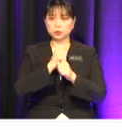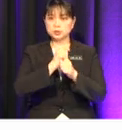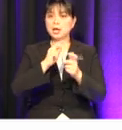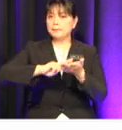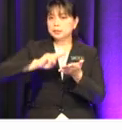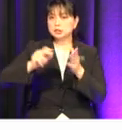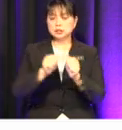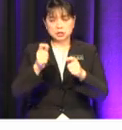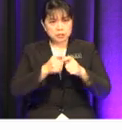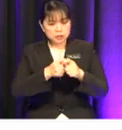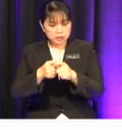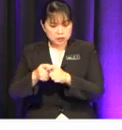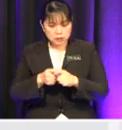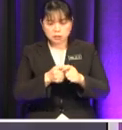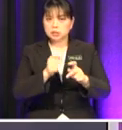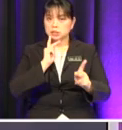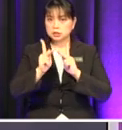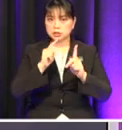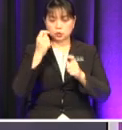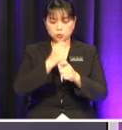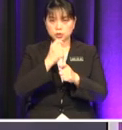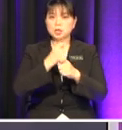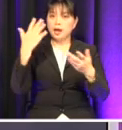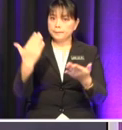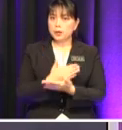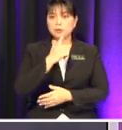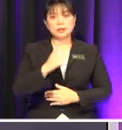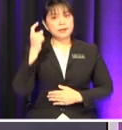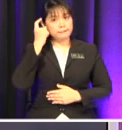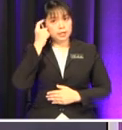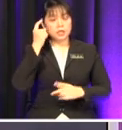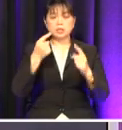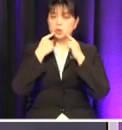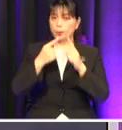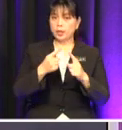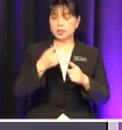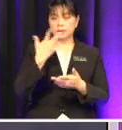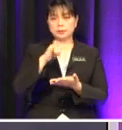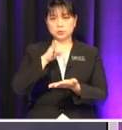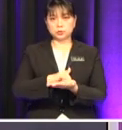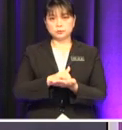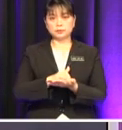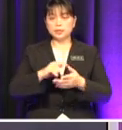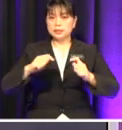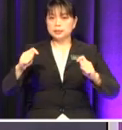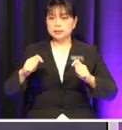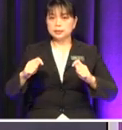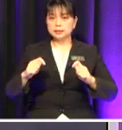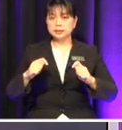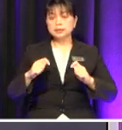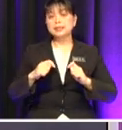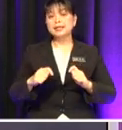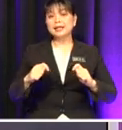teliti kata tugas dan kehendak soal dan barulah fikihkan jawaban kemudian yang terakhir tindakan calon